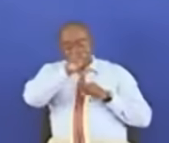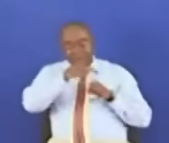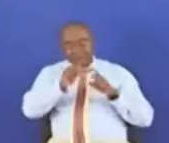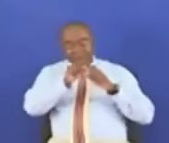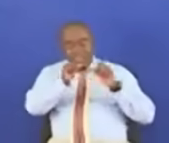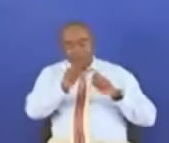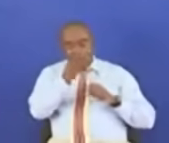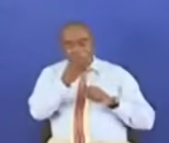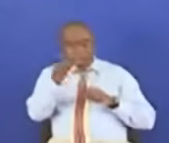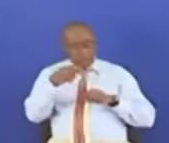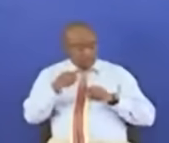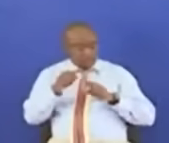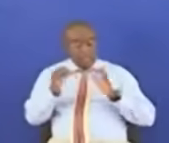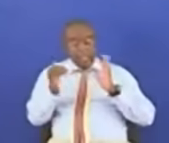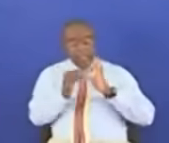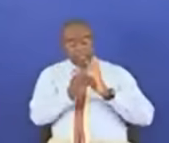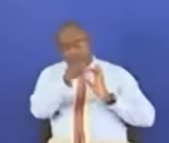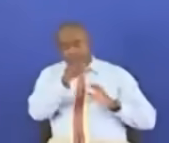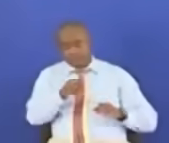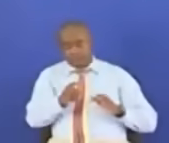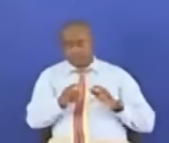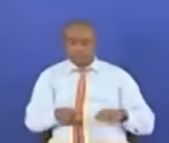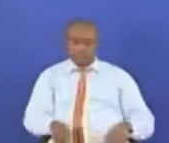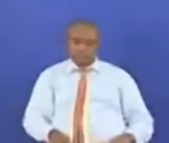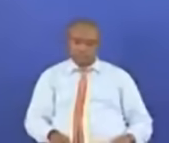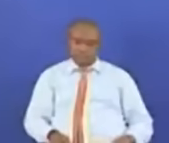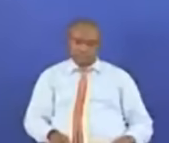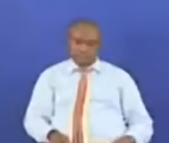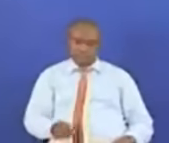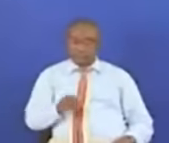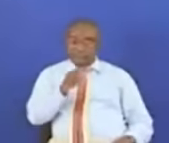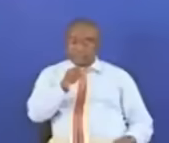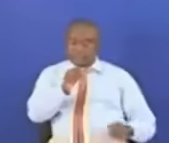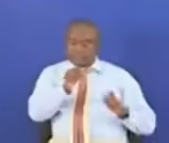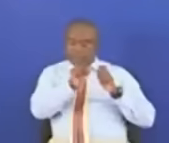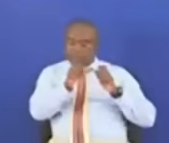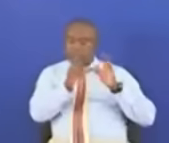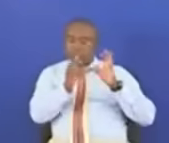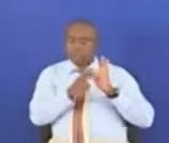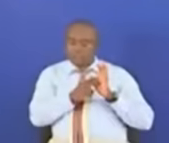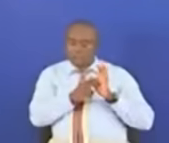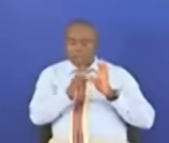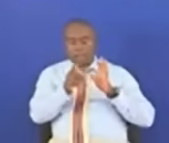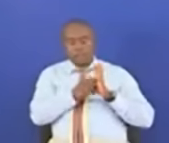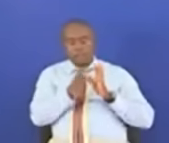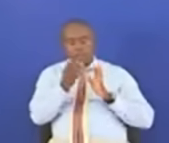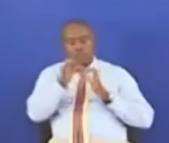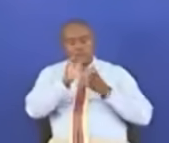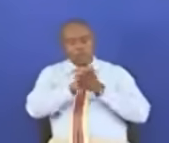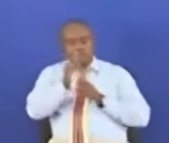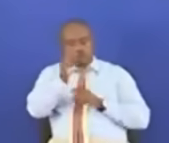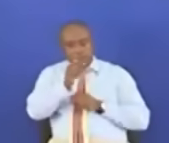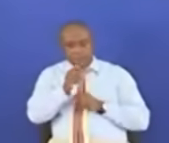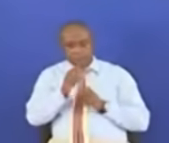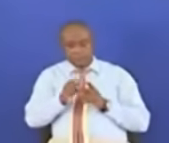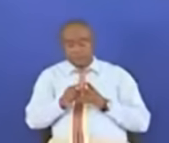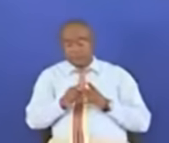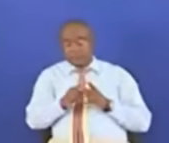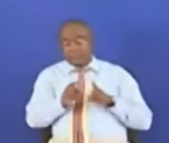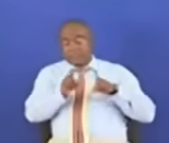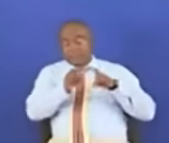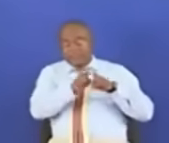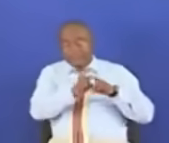ya 74 ya katiba ya Jamhuri ya Muungano wa Tanzania. Na inaendana na ibara ya 7 ya Jamhuri ya Muungano wa Tanzania. Na inaendana na ibara